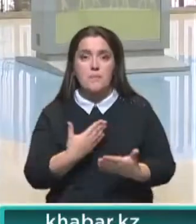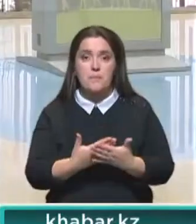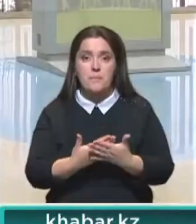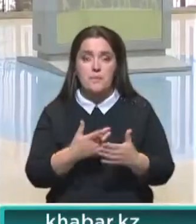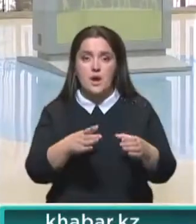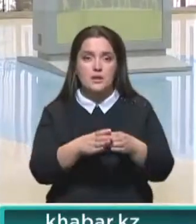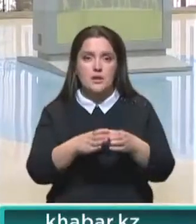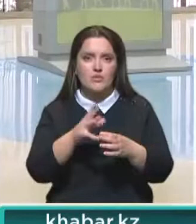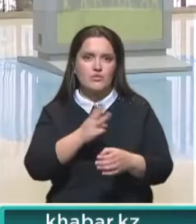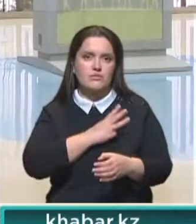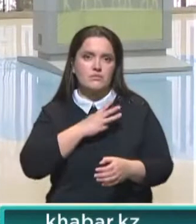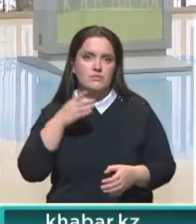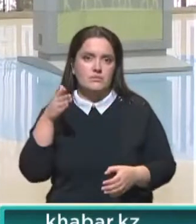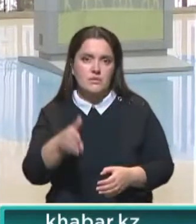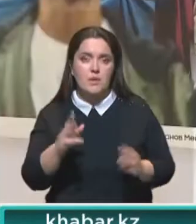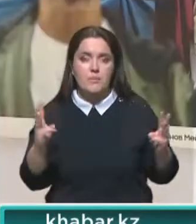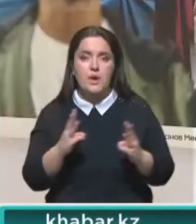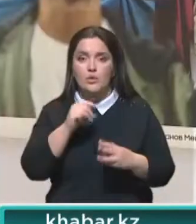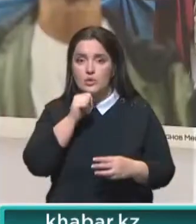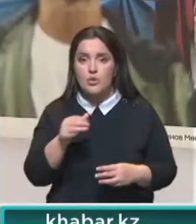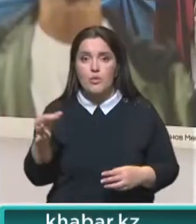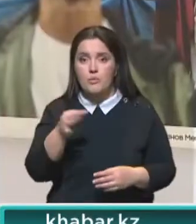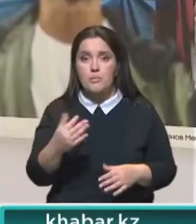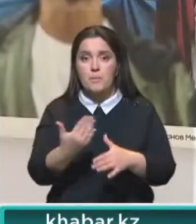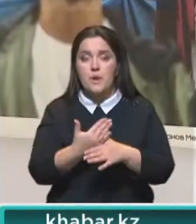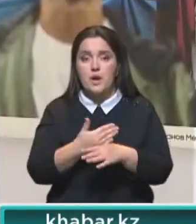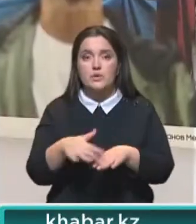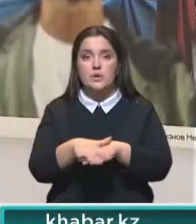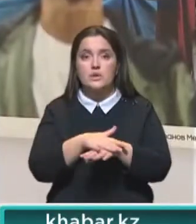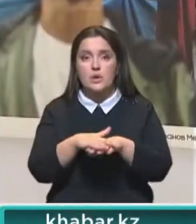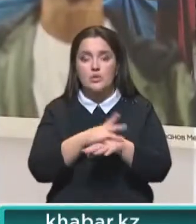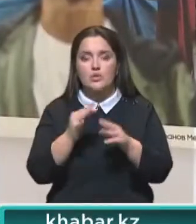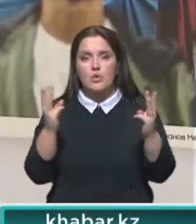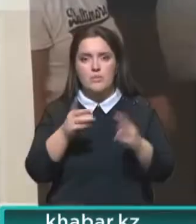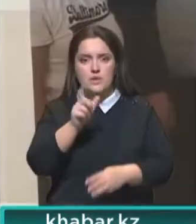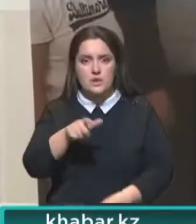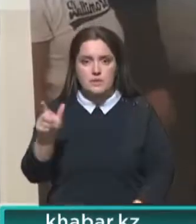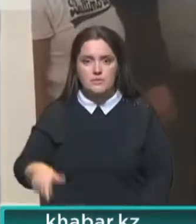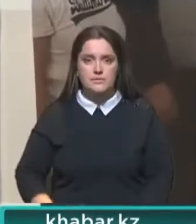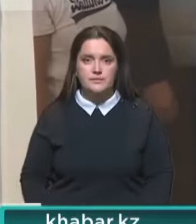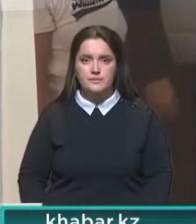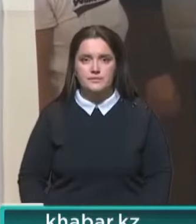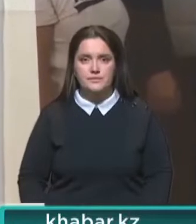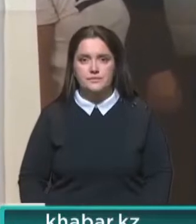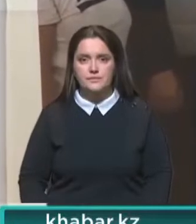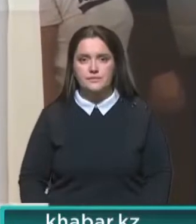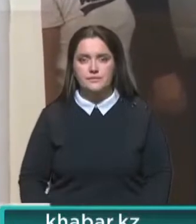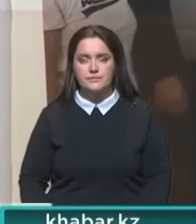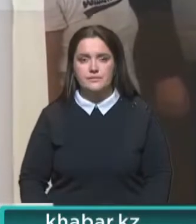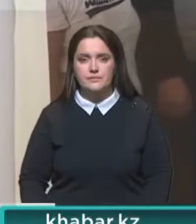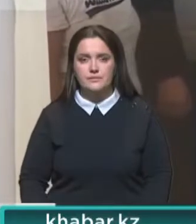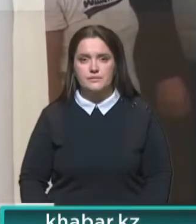например, отряды добровольцев во время пожаров в Костанайском регионе помогали не только населению, но и пожарным.